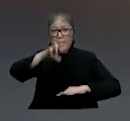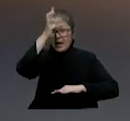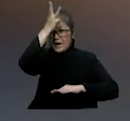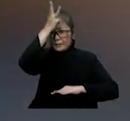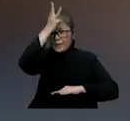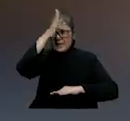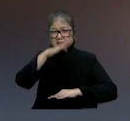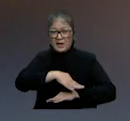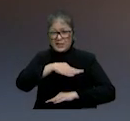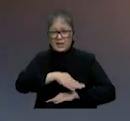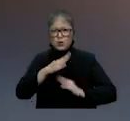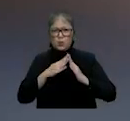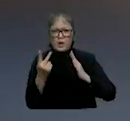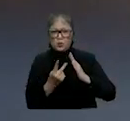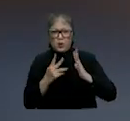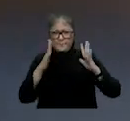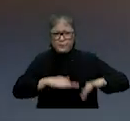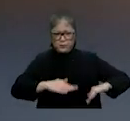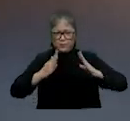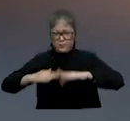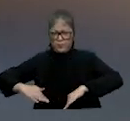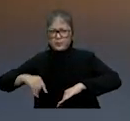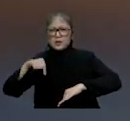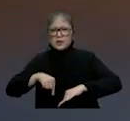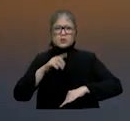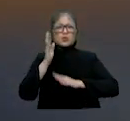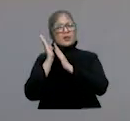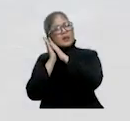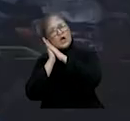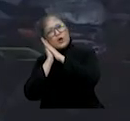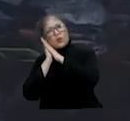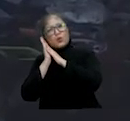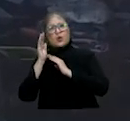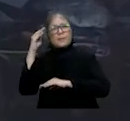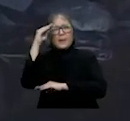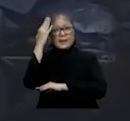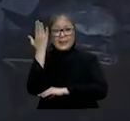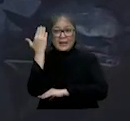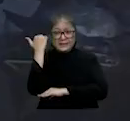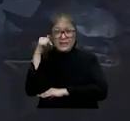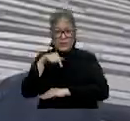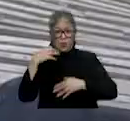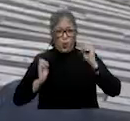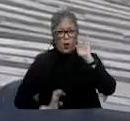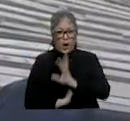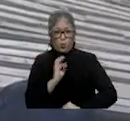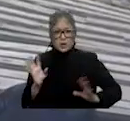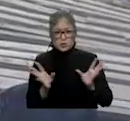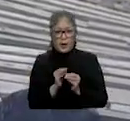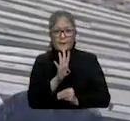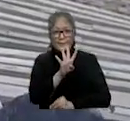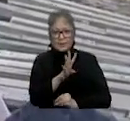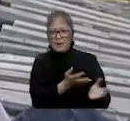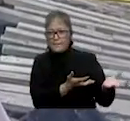rumah bersubsidi di kompleks ini tiba-tiba ambruk saat pemiliknya tengah tidur dini hari tadi. 4 korban luka dievakuasi ke rumah sakit terdekat.